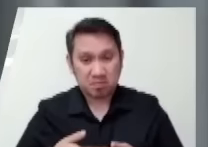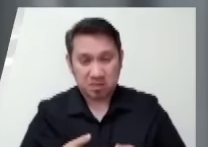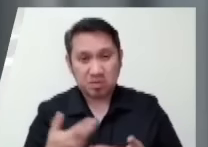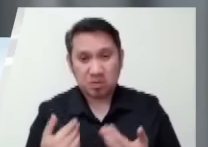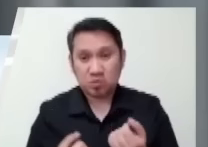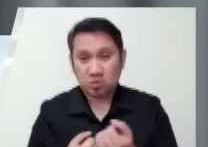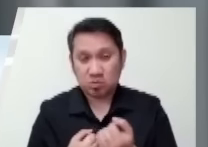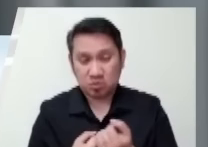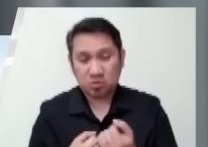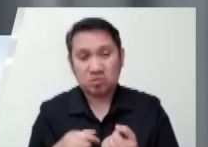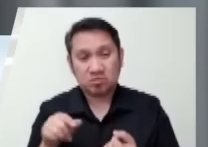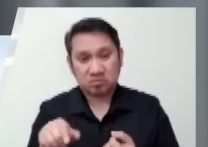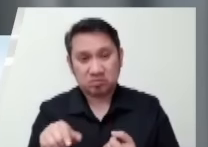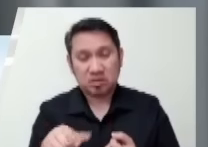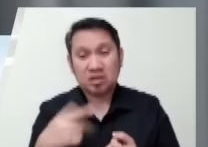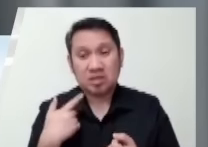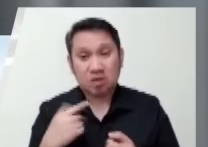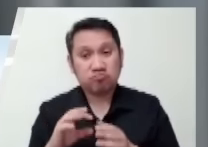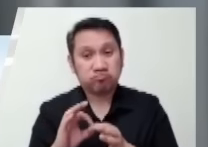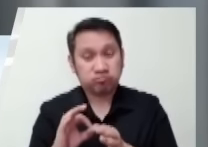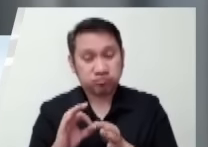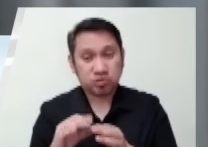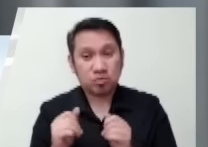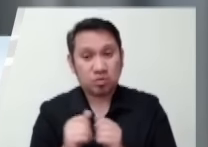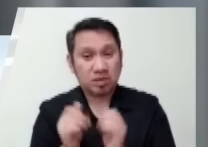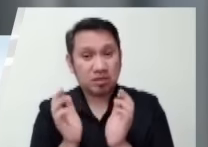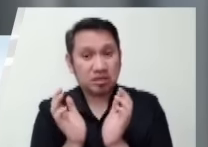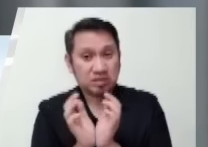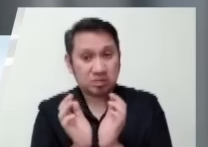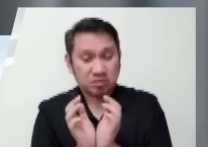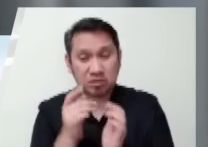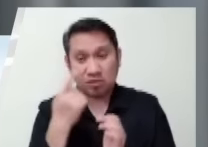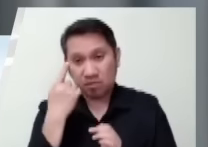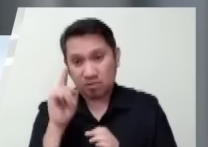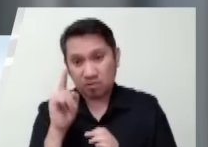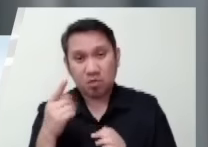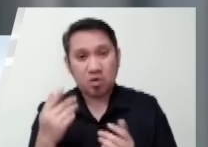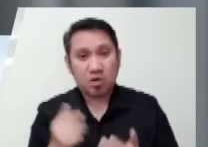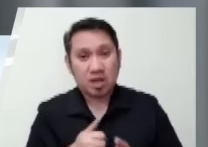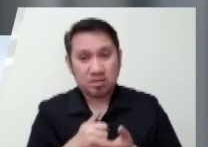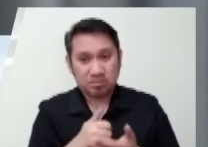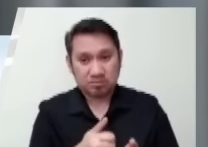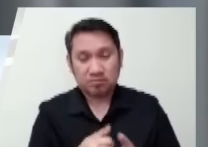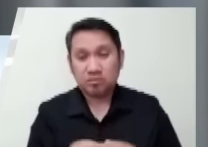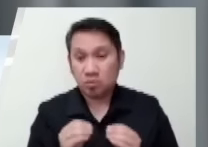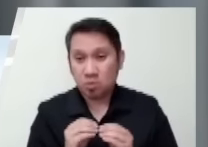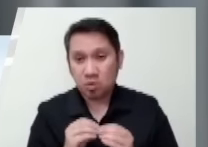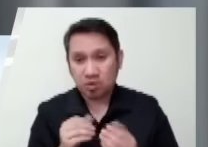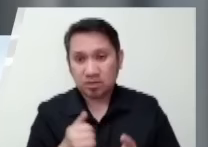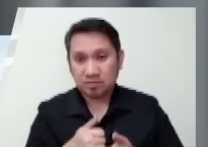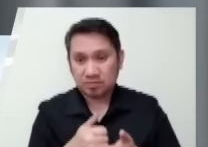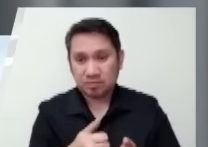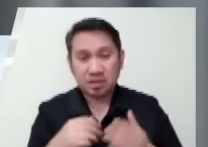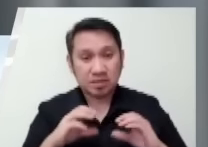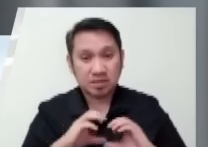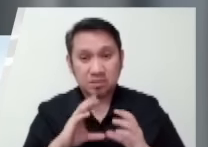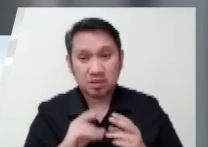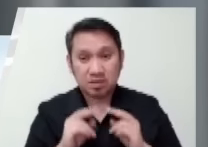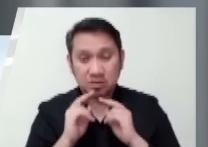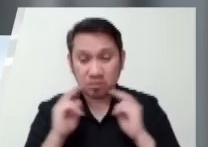PAO. Nakikipag-ugnayan na raw sila sa DSWD para sa karampatang tulong. Para sa GMA Integrated